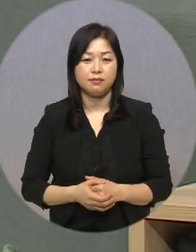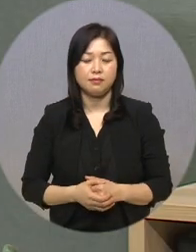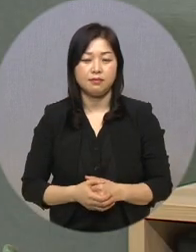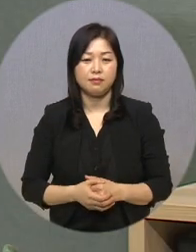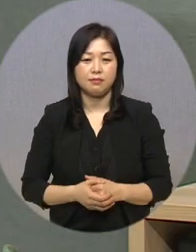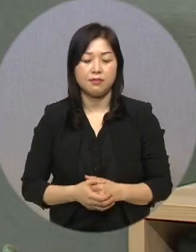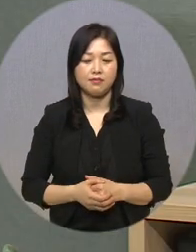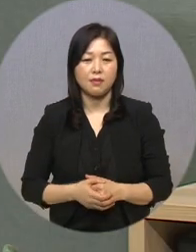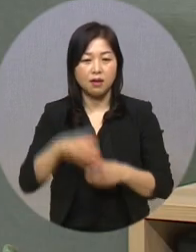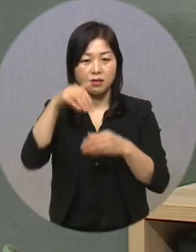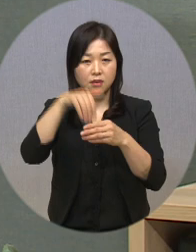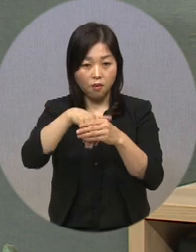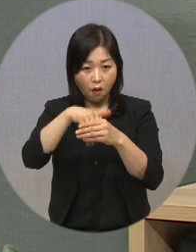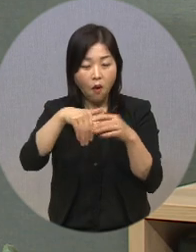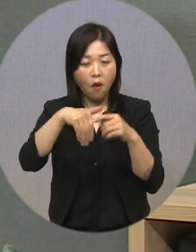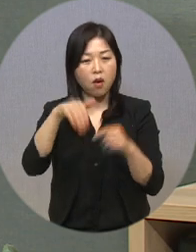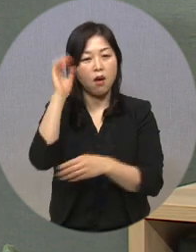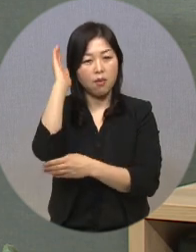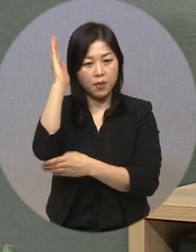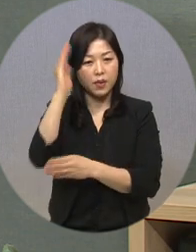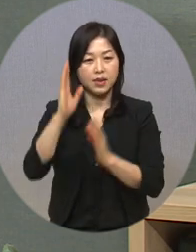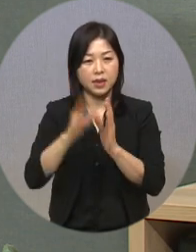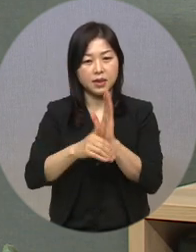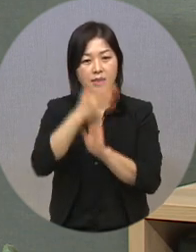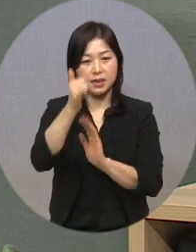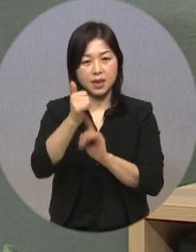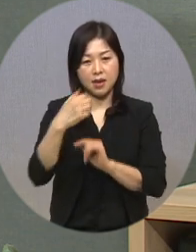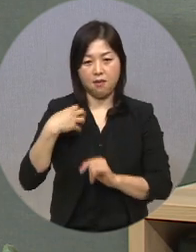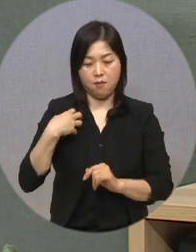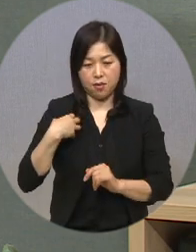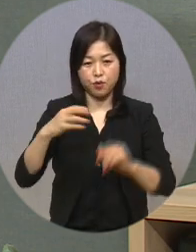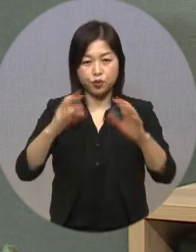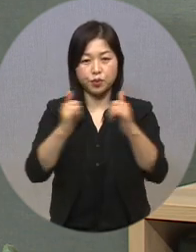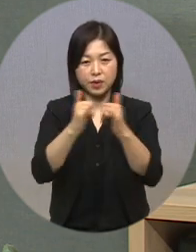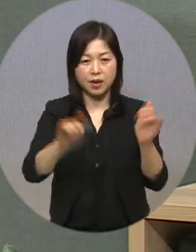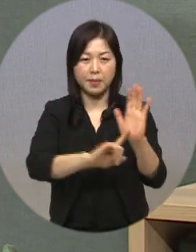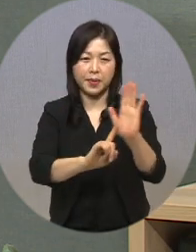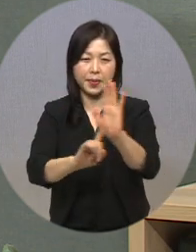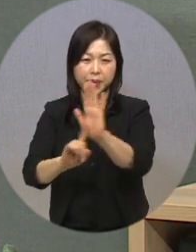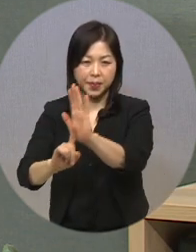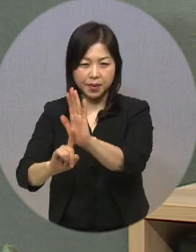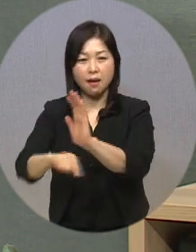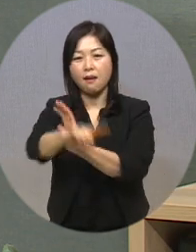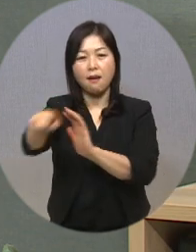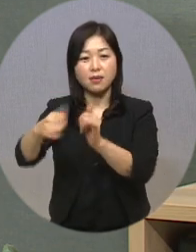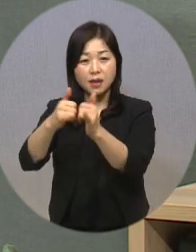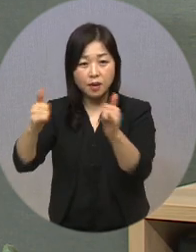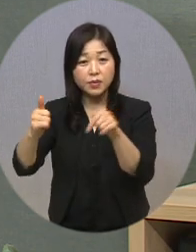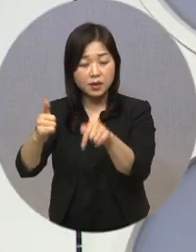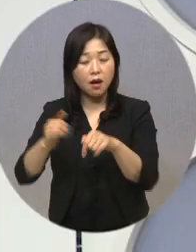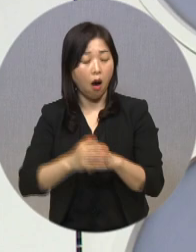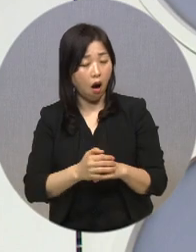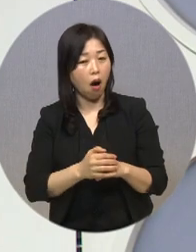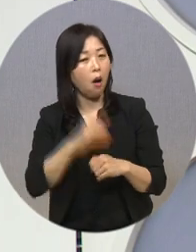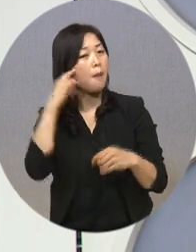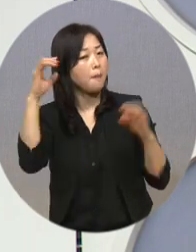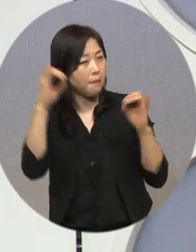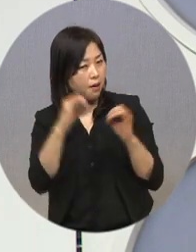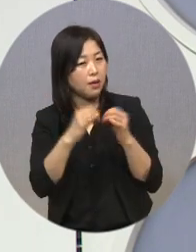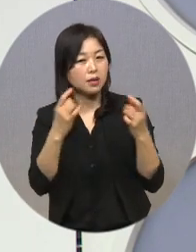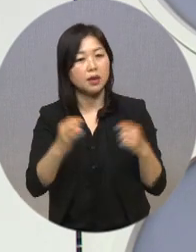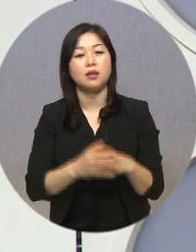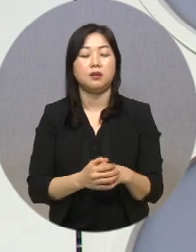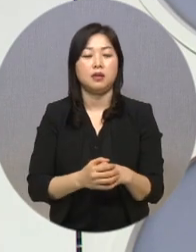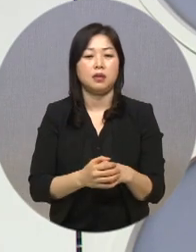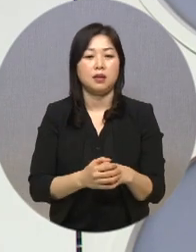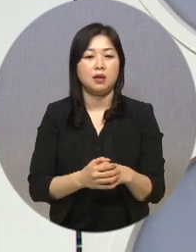유세에 시장으로서 역할을 국민에게 알렸는데 시민들이 그게 맥혀 들어갔고. 토목과가